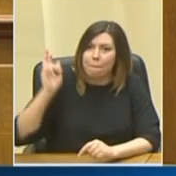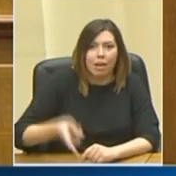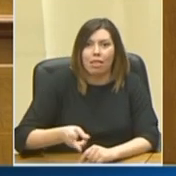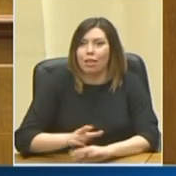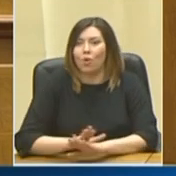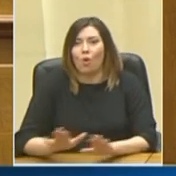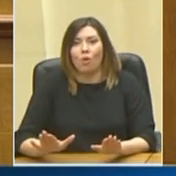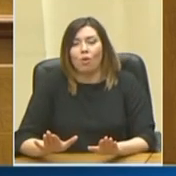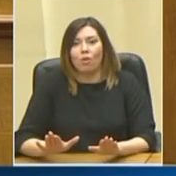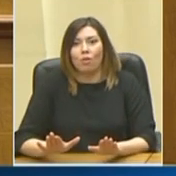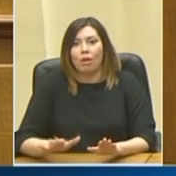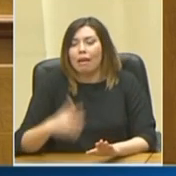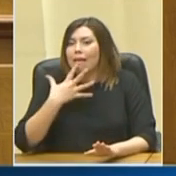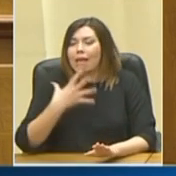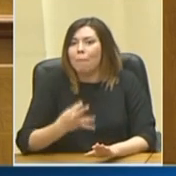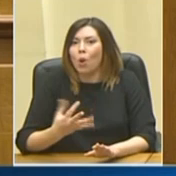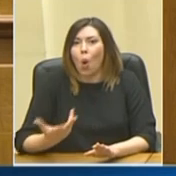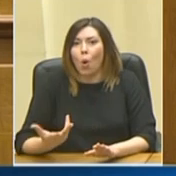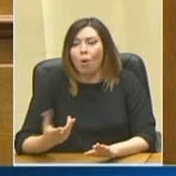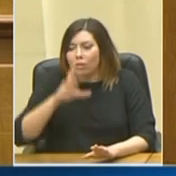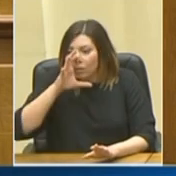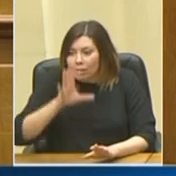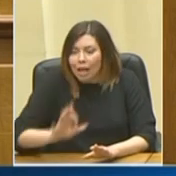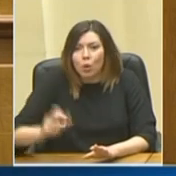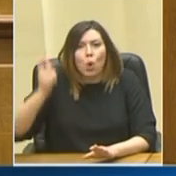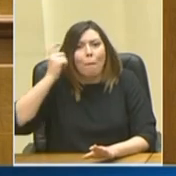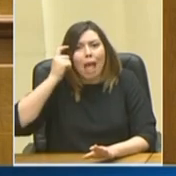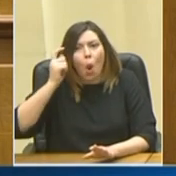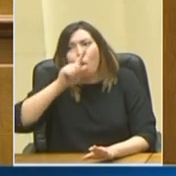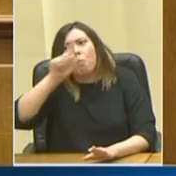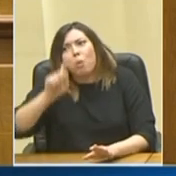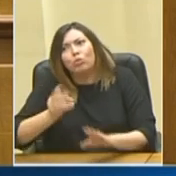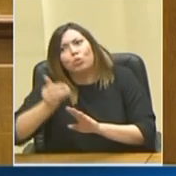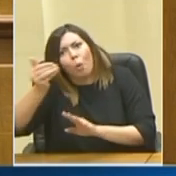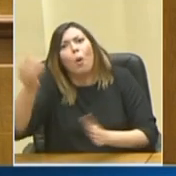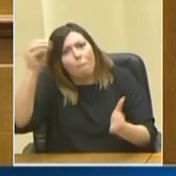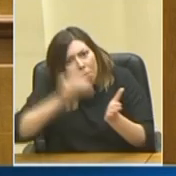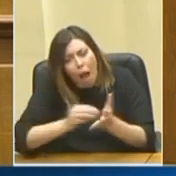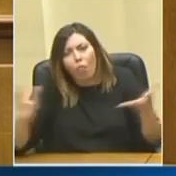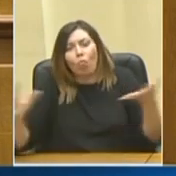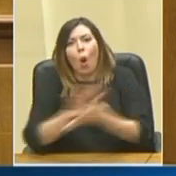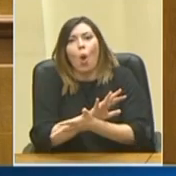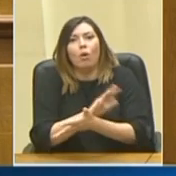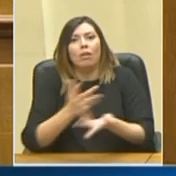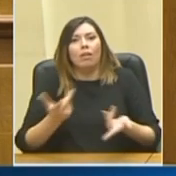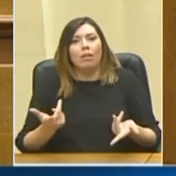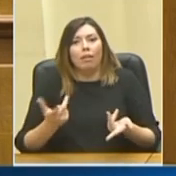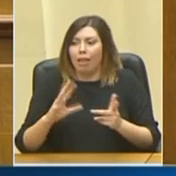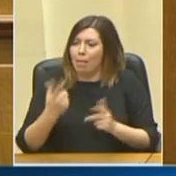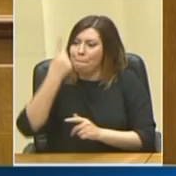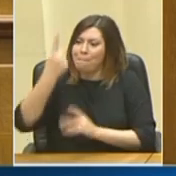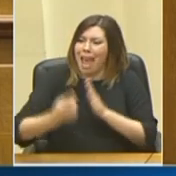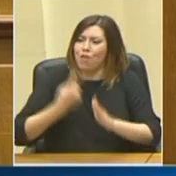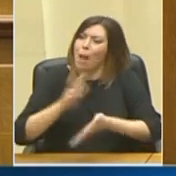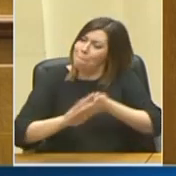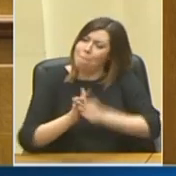Διότι το μυαλό είναι κάτι που μπορεί να ξαναθολώσει. Δεν είναι μια φορά θόλωσε